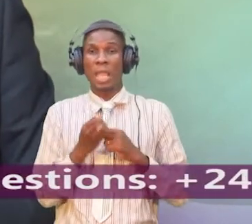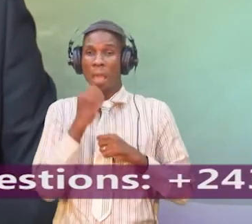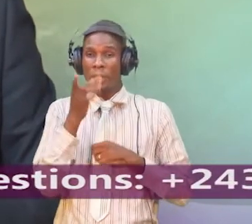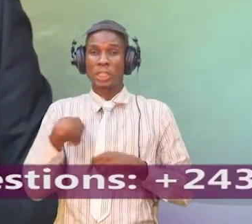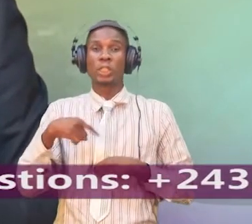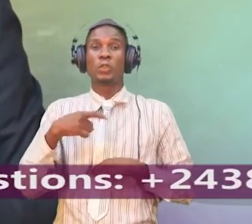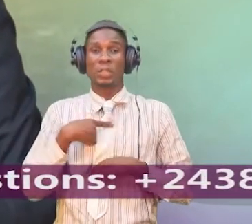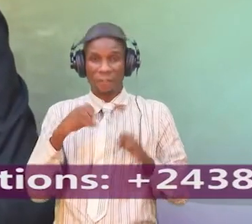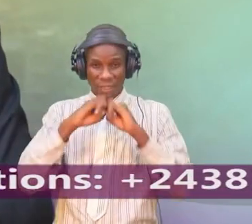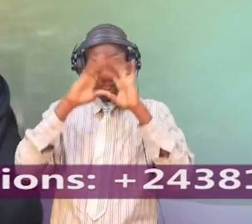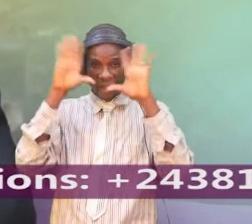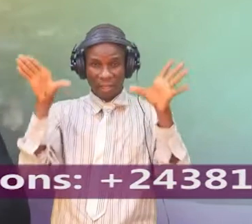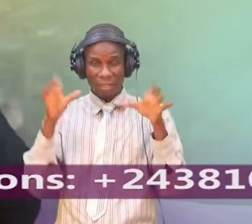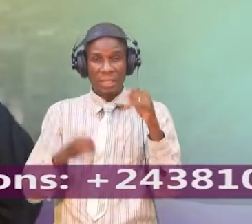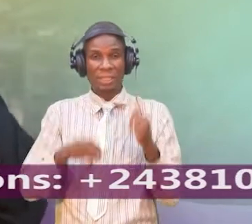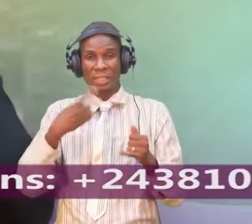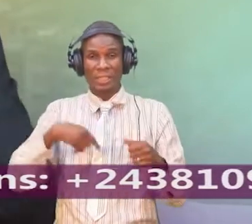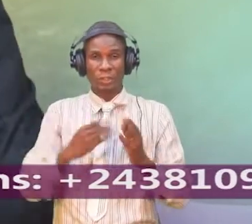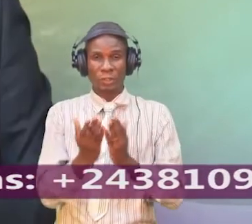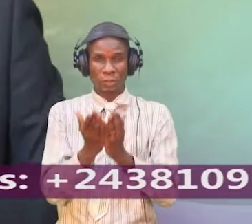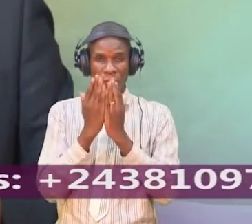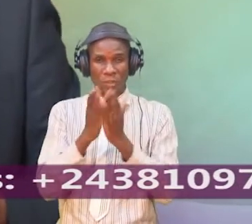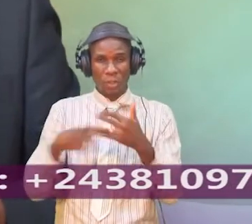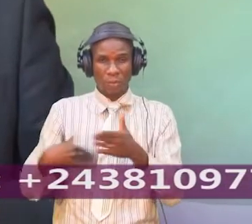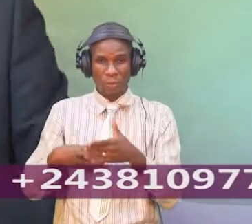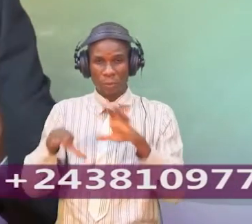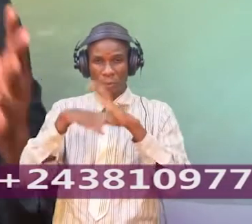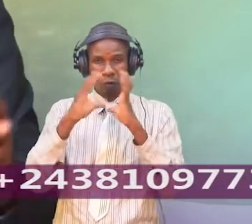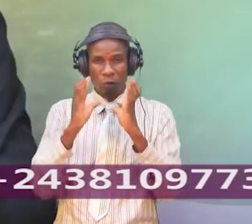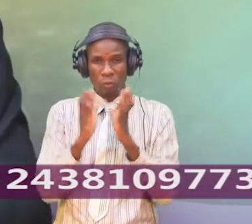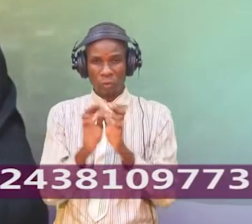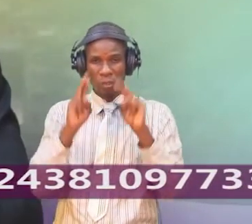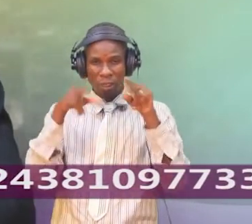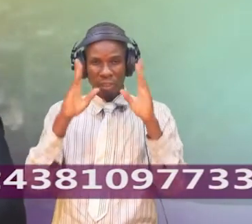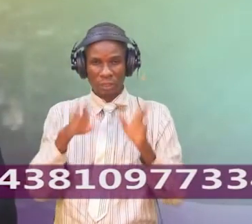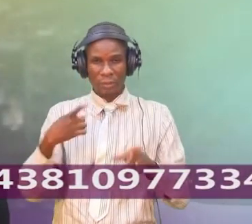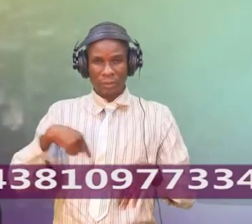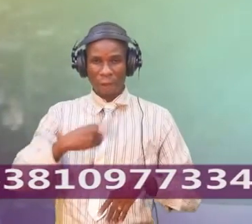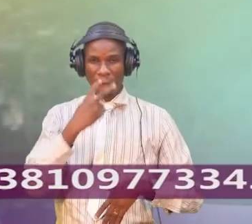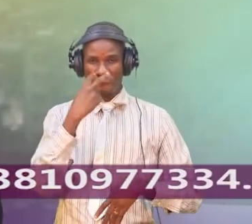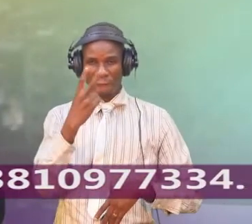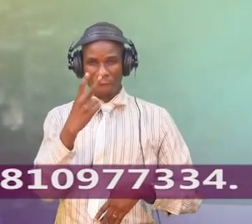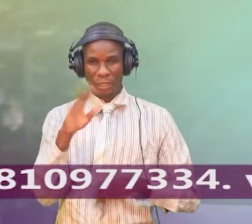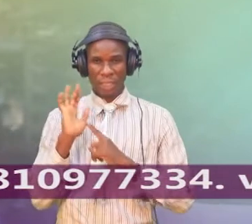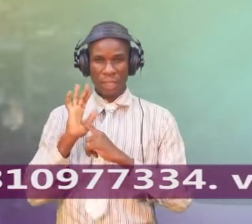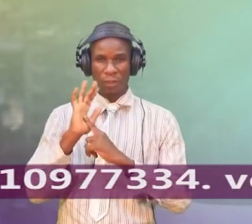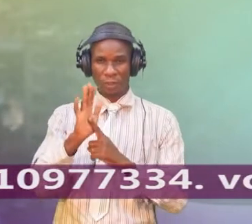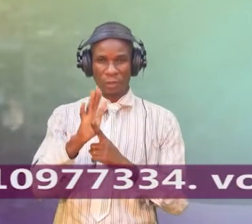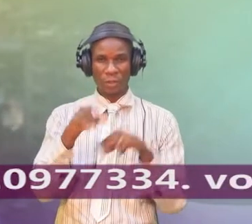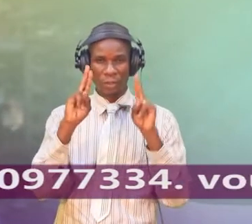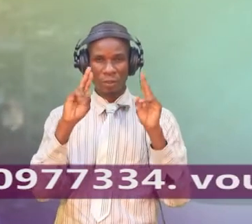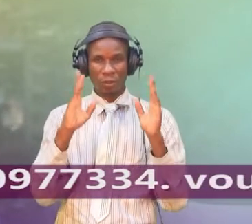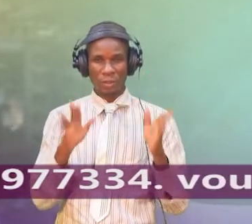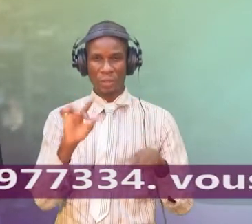po toyebi solo ete soki tozali koyekola penza na mozindo bansambelo wana nyonso tokomona